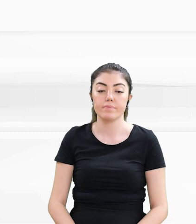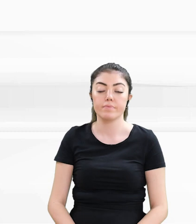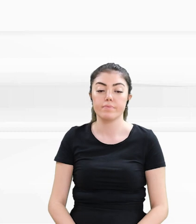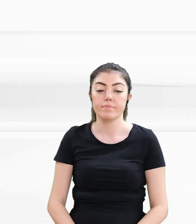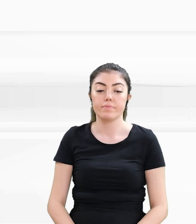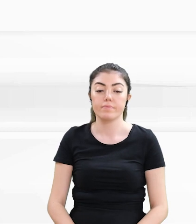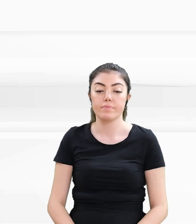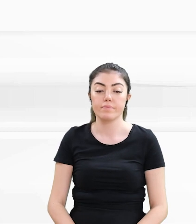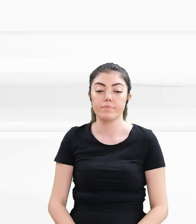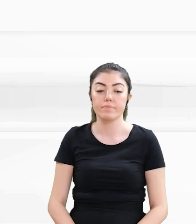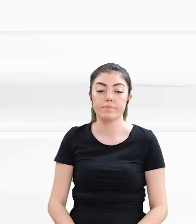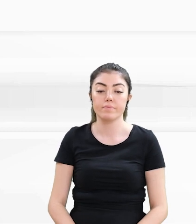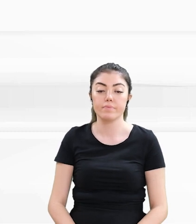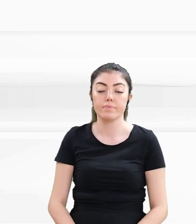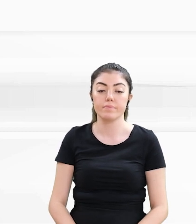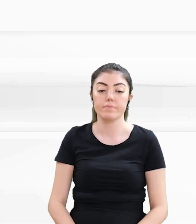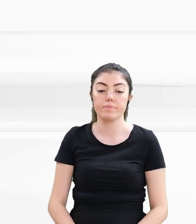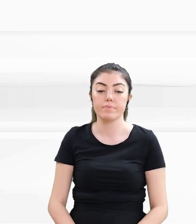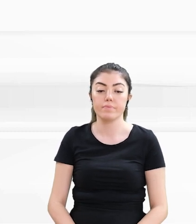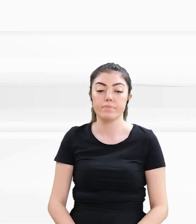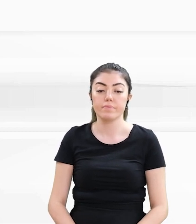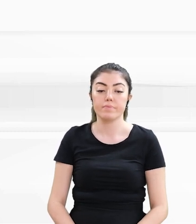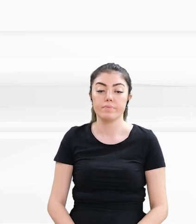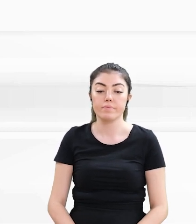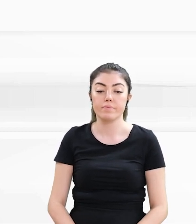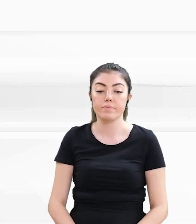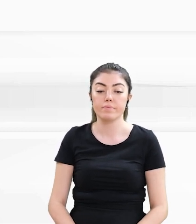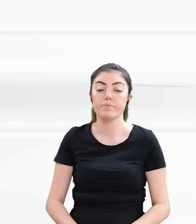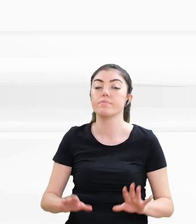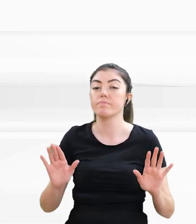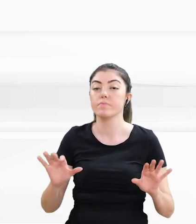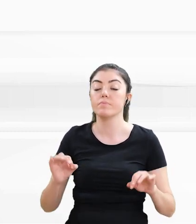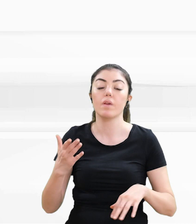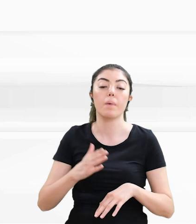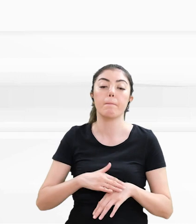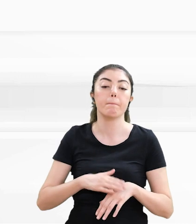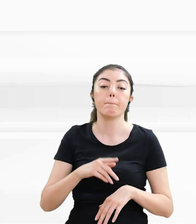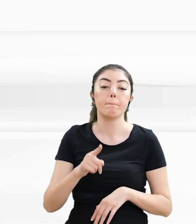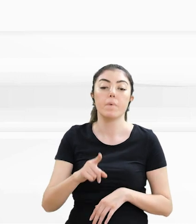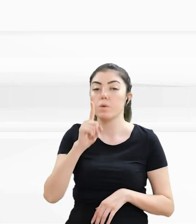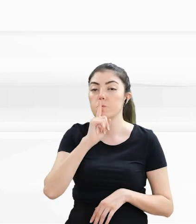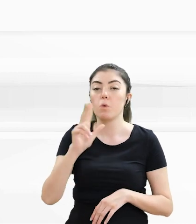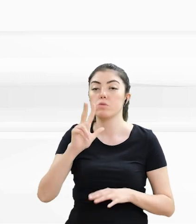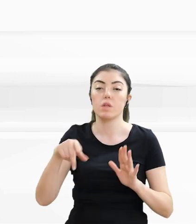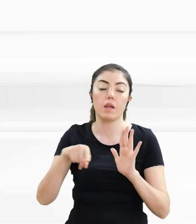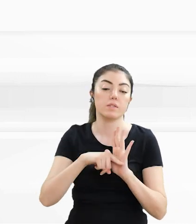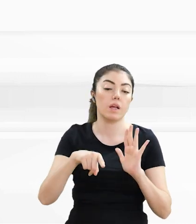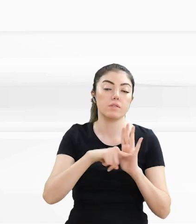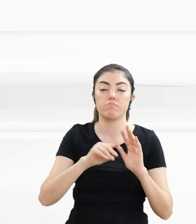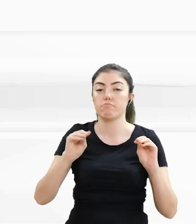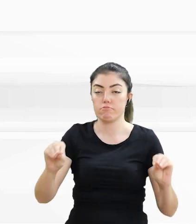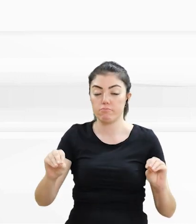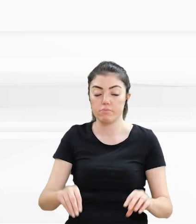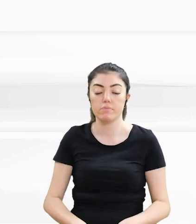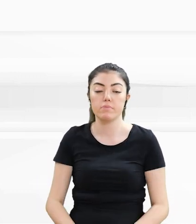da310 küçüktür 130 artı 15 lüks oldu şimdi her tarafta 130 çıkartalım